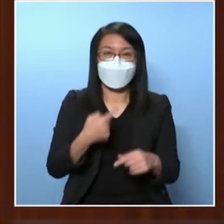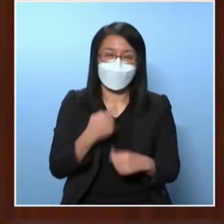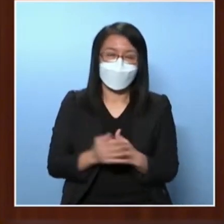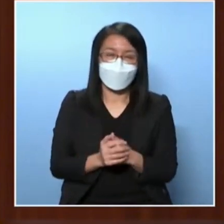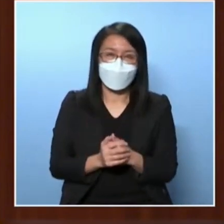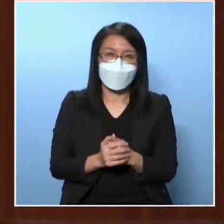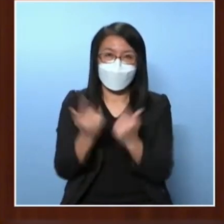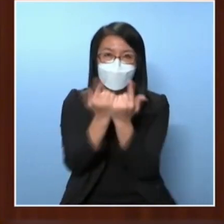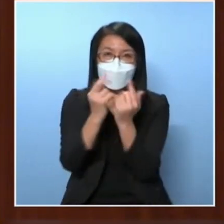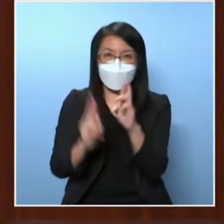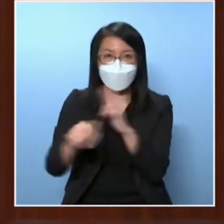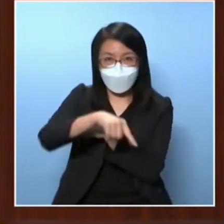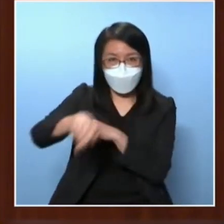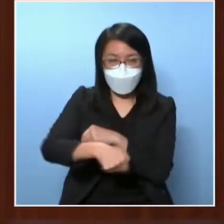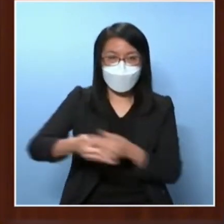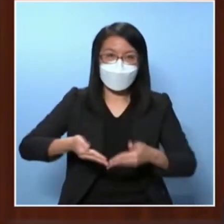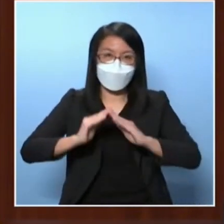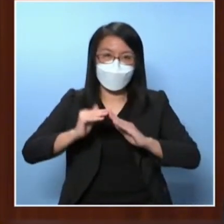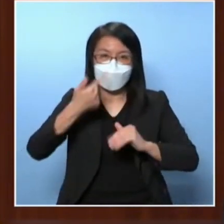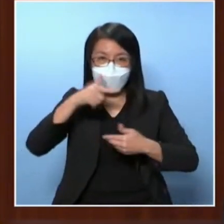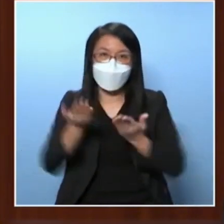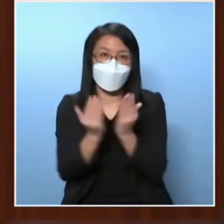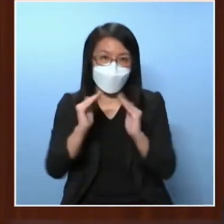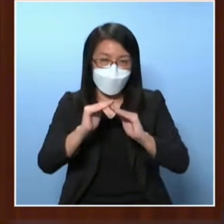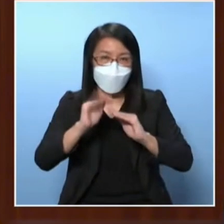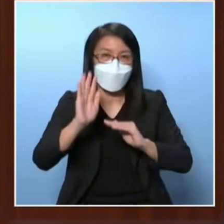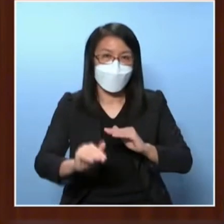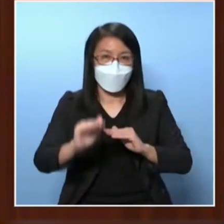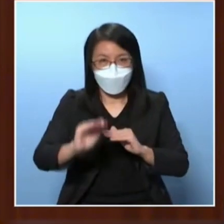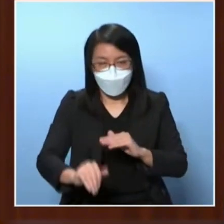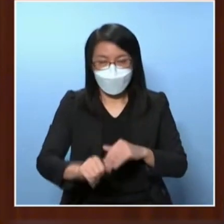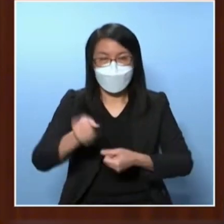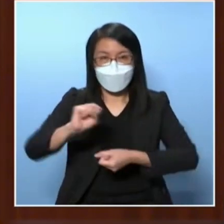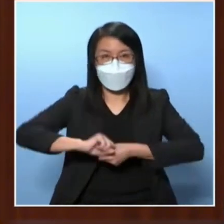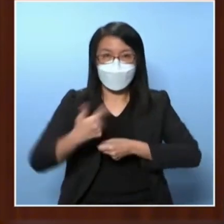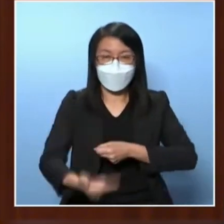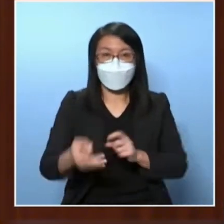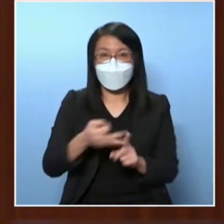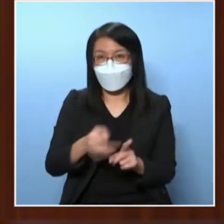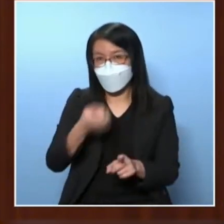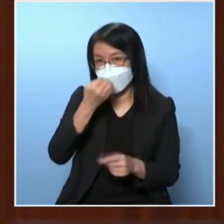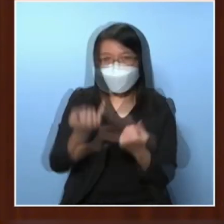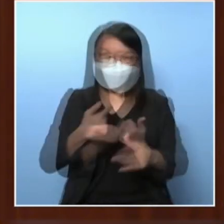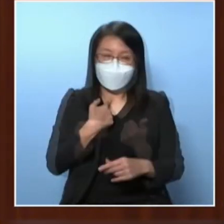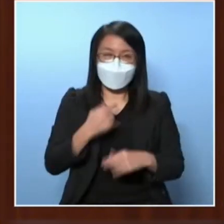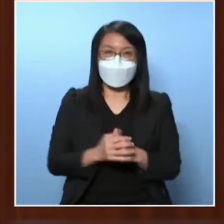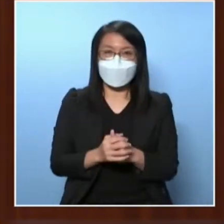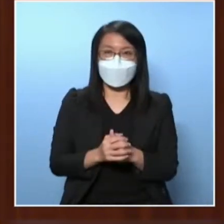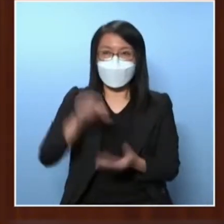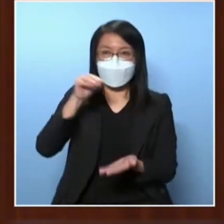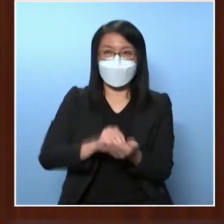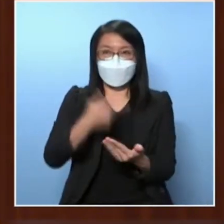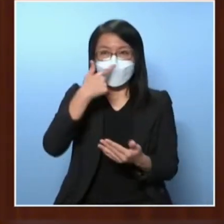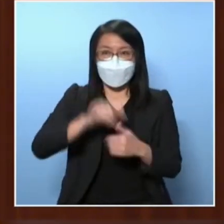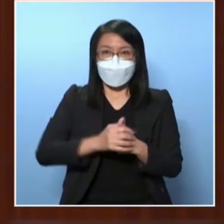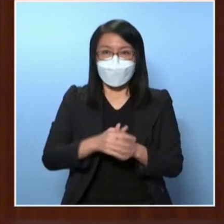及在北部都會區設立新校舍和增加非本地生的比例，制定新